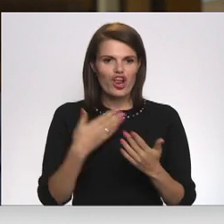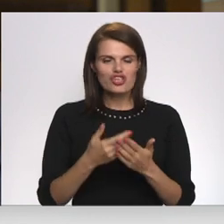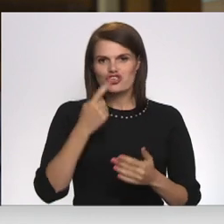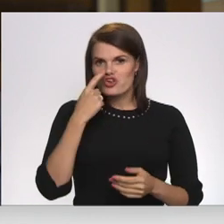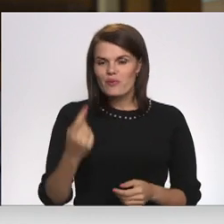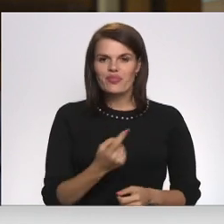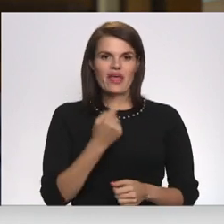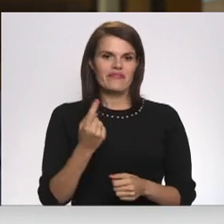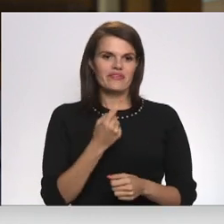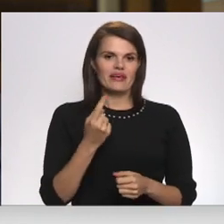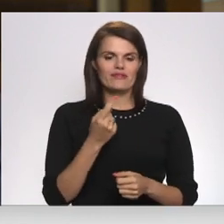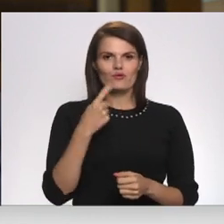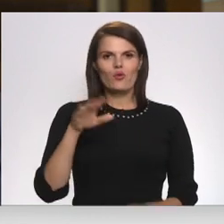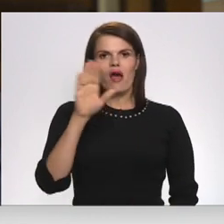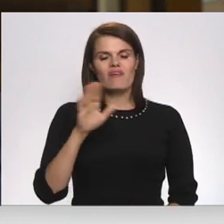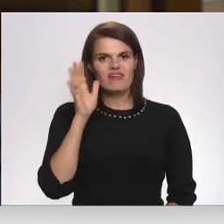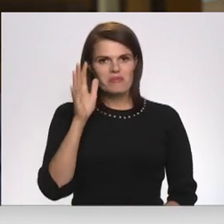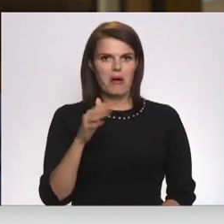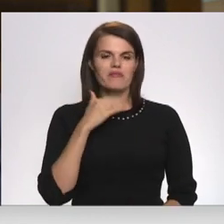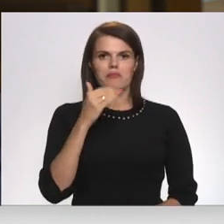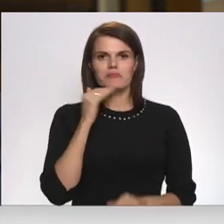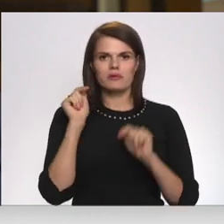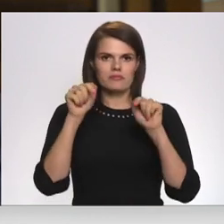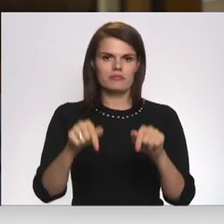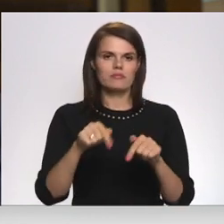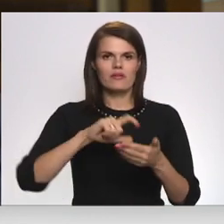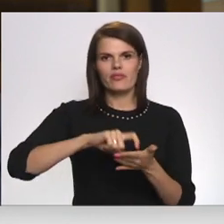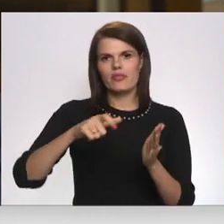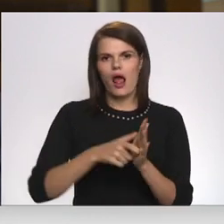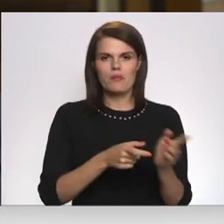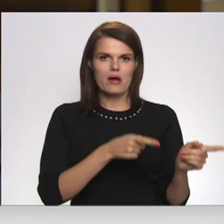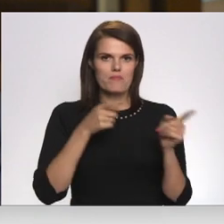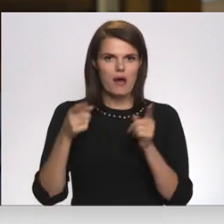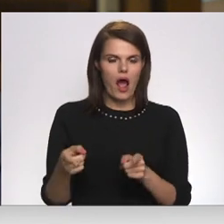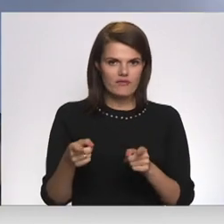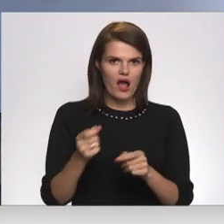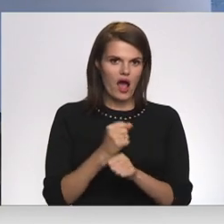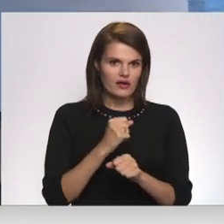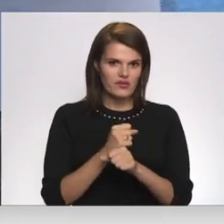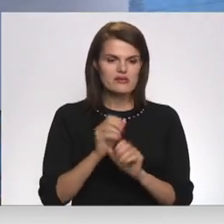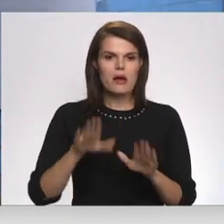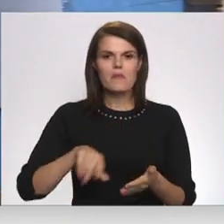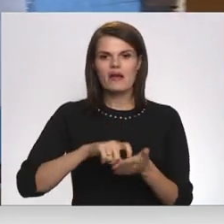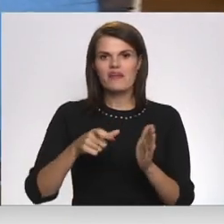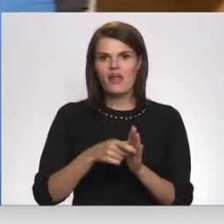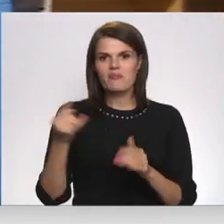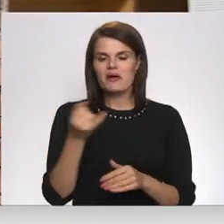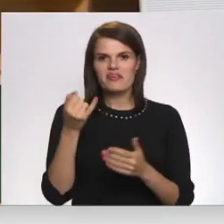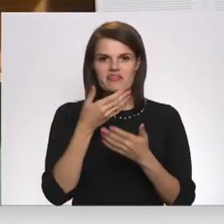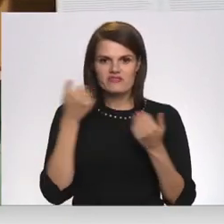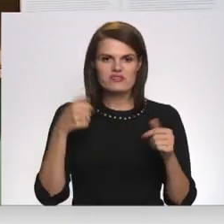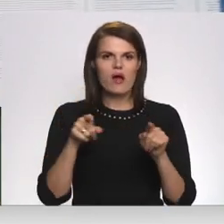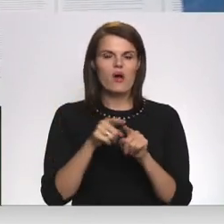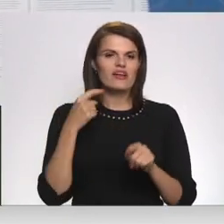neviens no valsts pārvaldes nav izrādījis interesi pārvākties šajās telpās. Par telpām interesi neesot bijusi arī